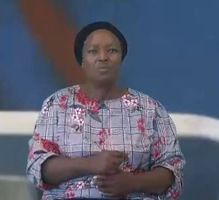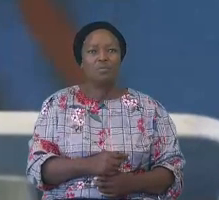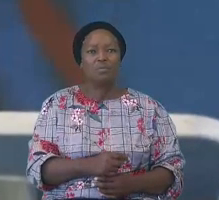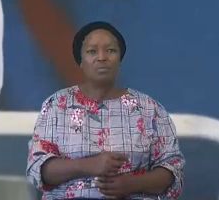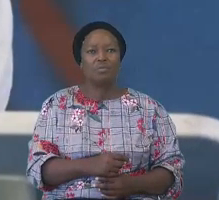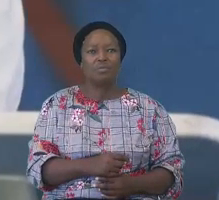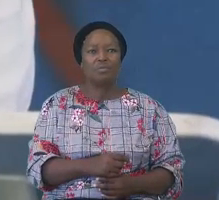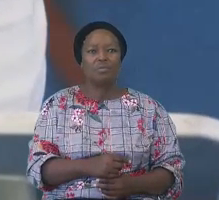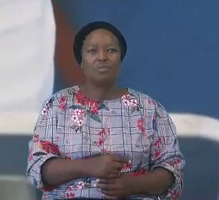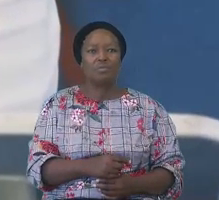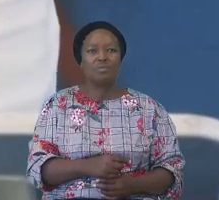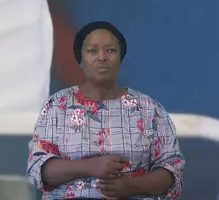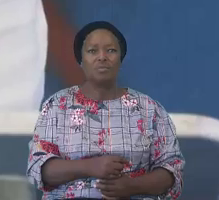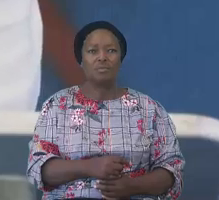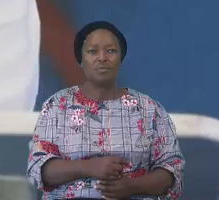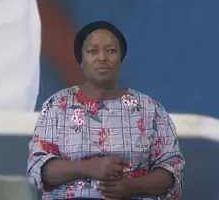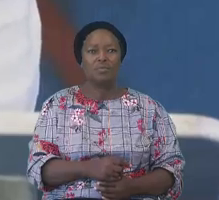Il va te satisfaire.